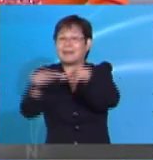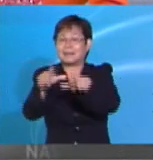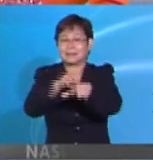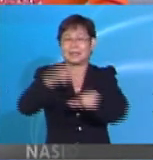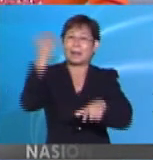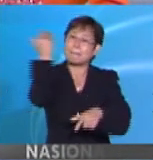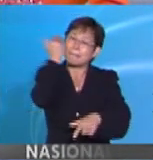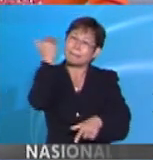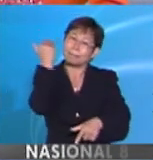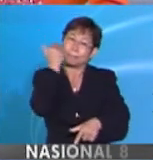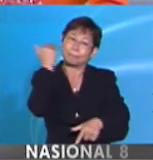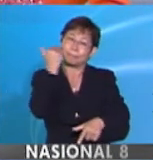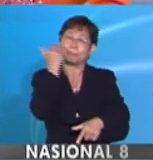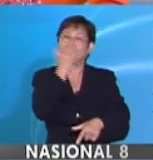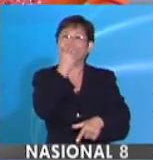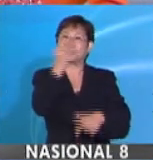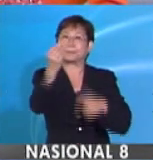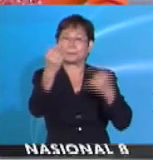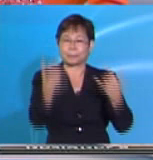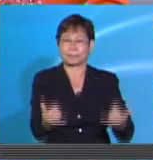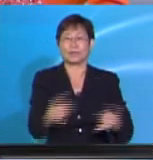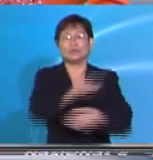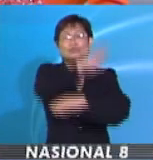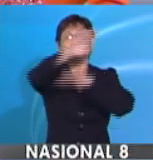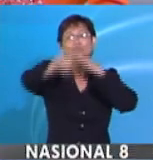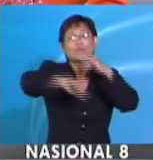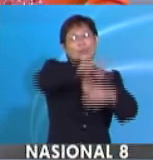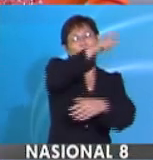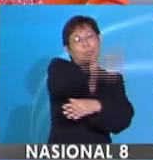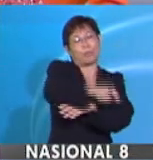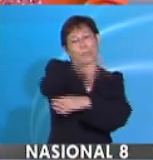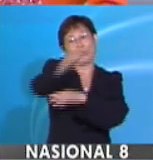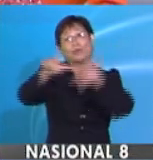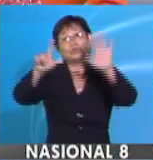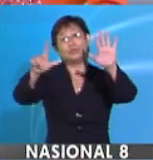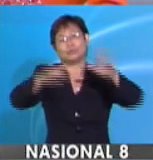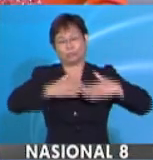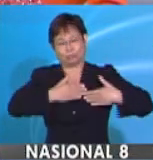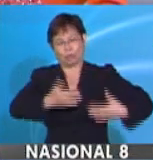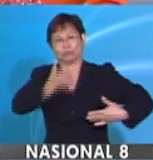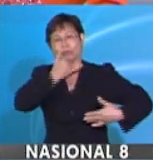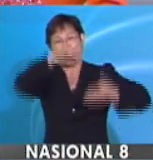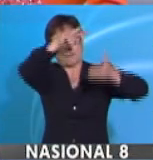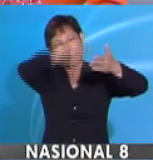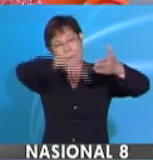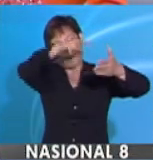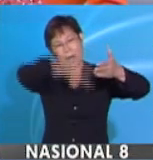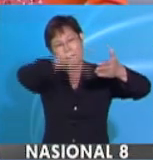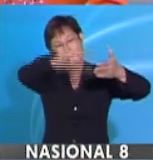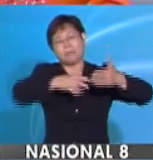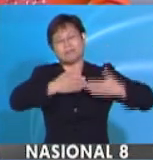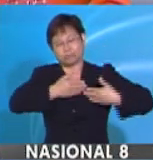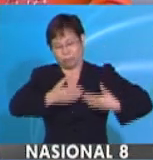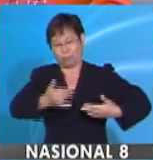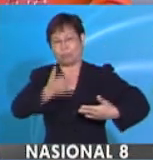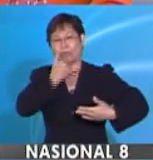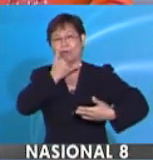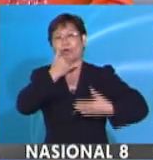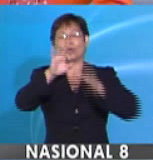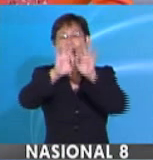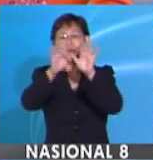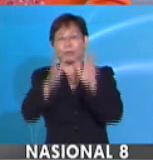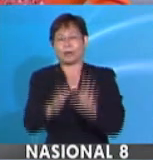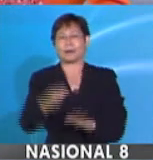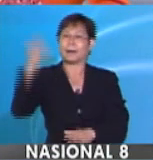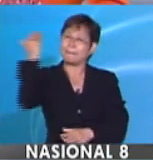di Mahkamah hari ini ke semua mengaku bersalah selepas pertuduhan terhadap mereka dibacakan oleh juru bahasa